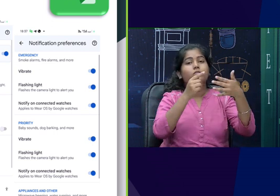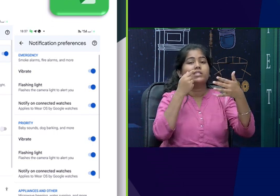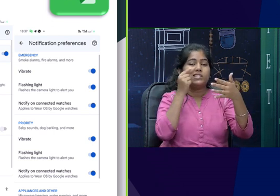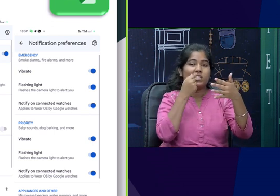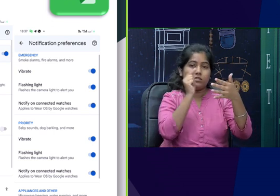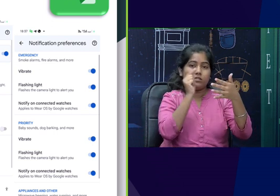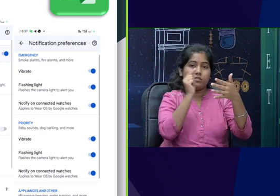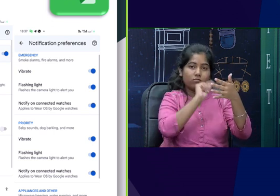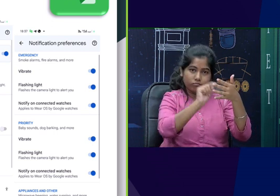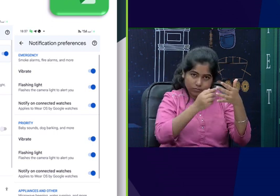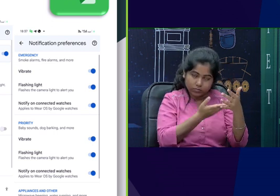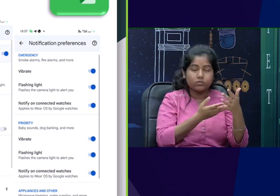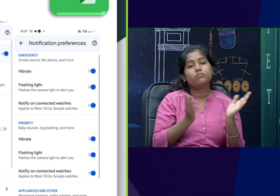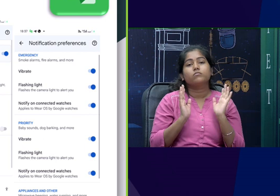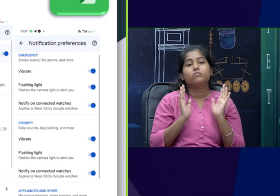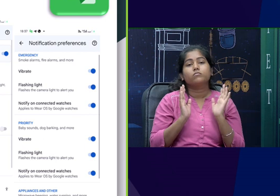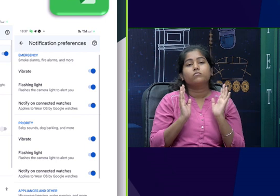हमारे लाइव ट्रांसक्राइब में,